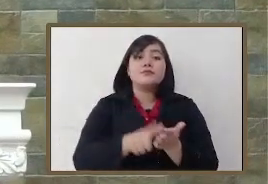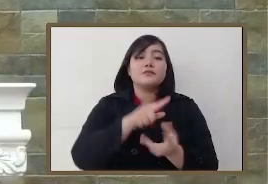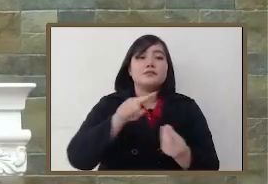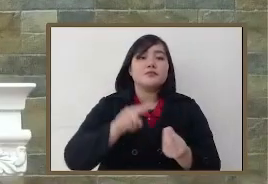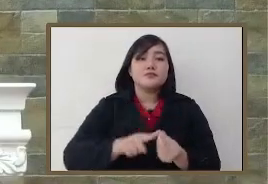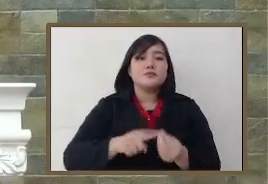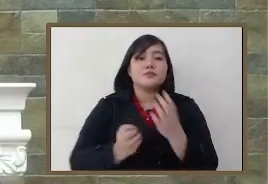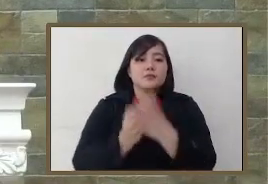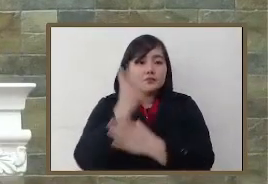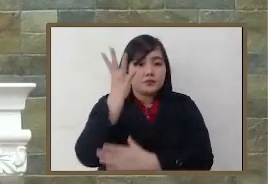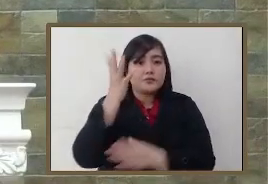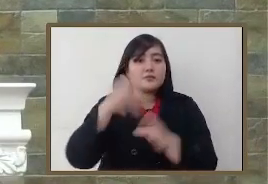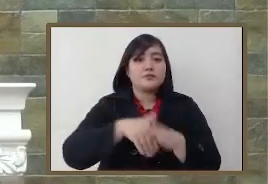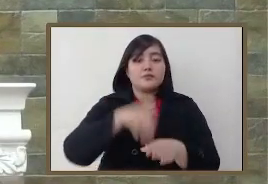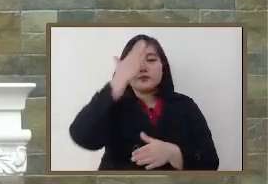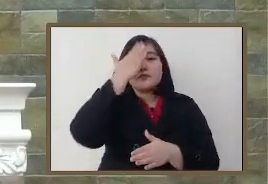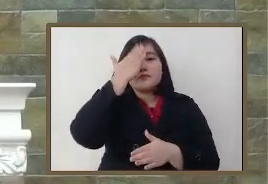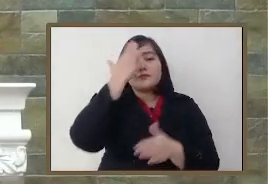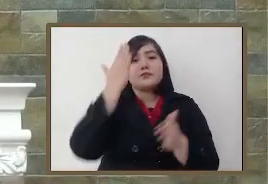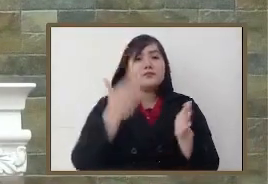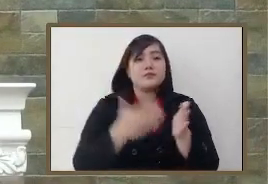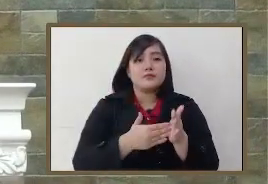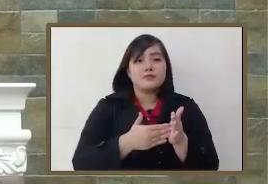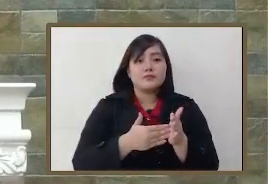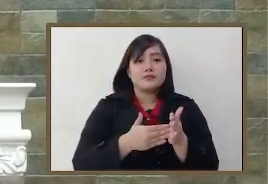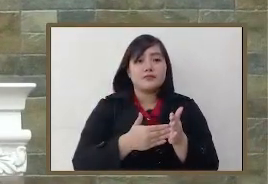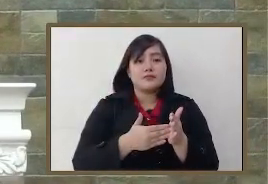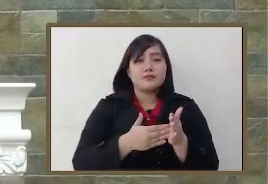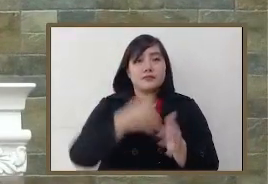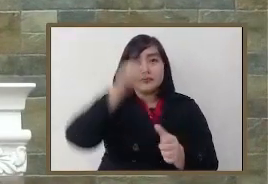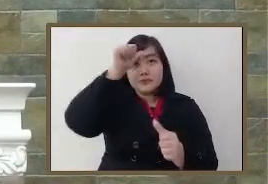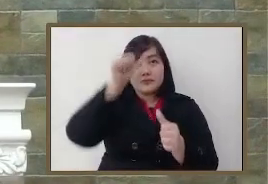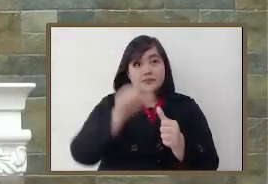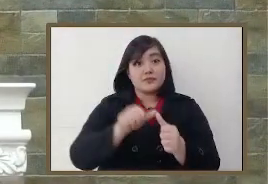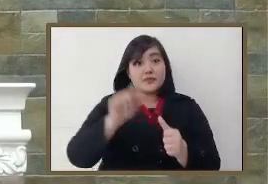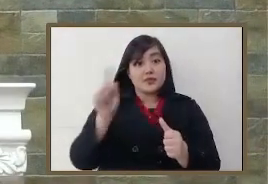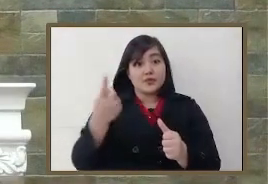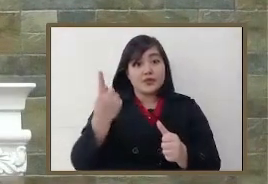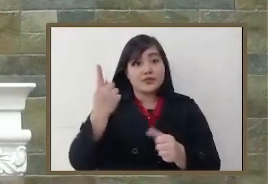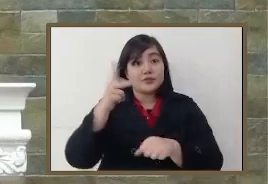pagkaalam. Remember, 1 Peter chapter 2 in verse number 2.